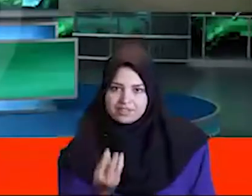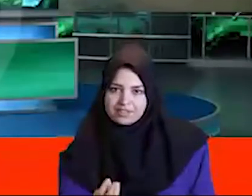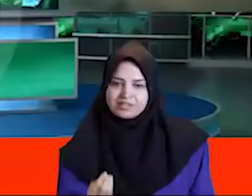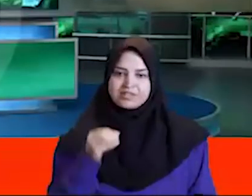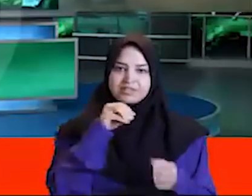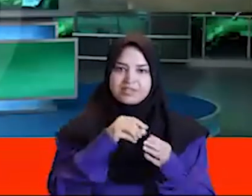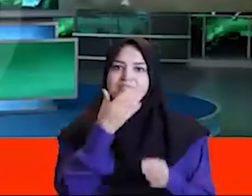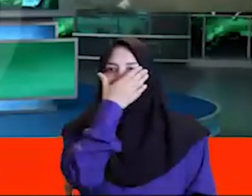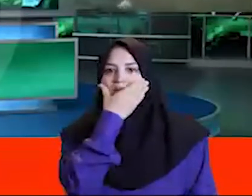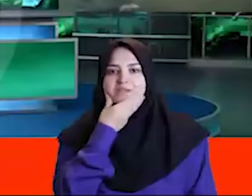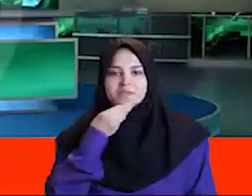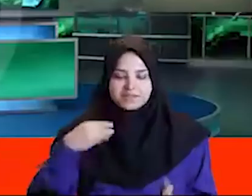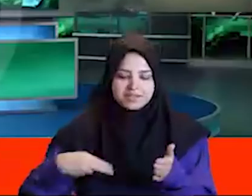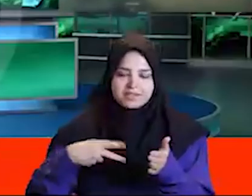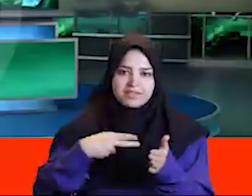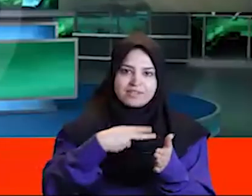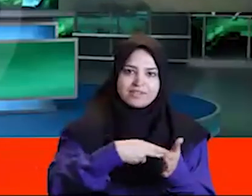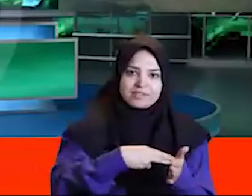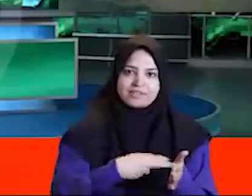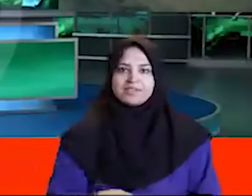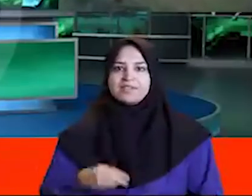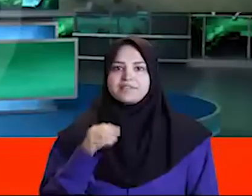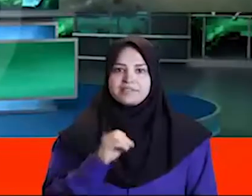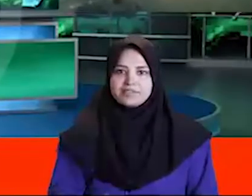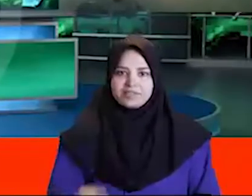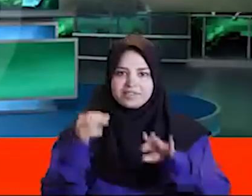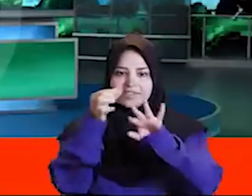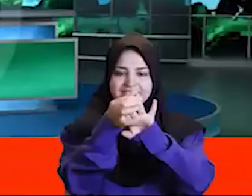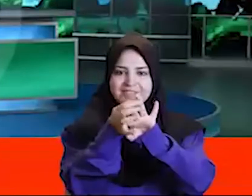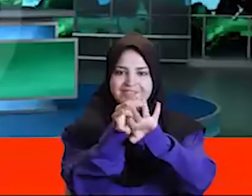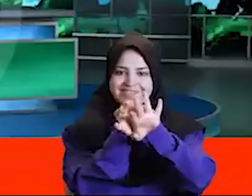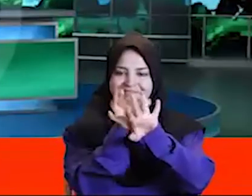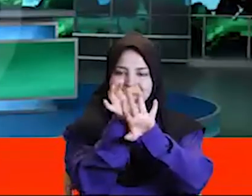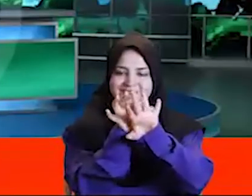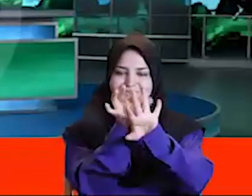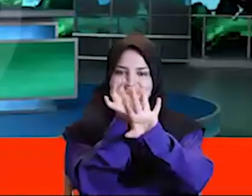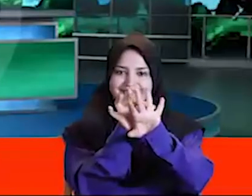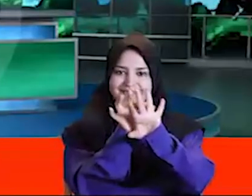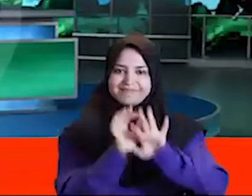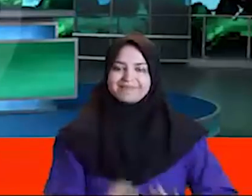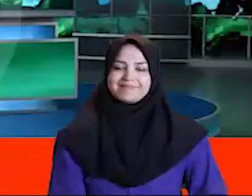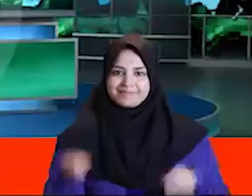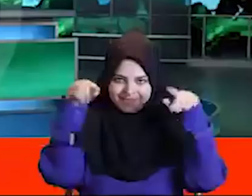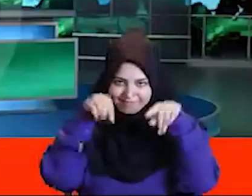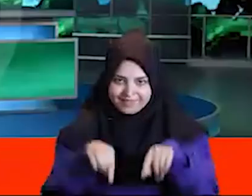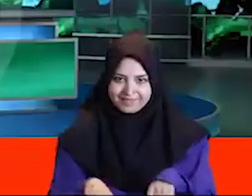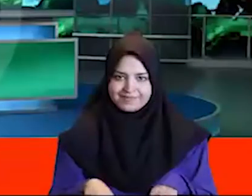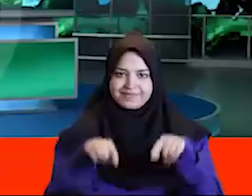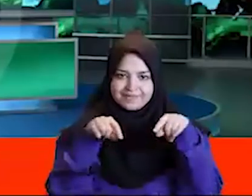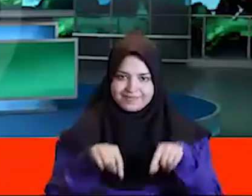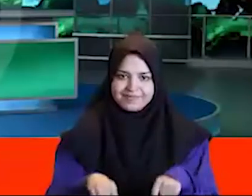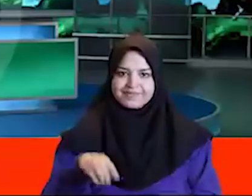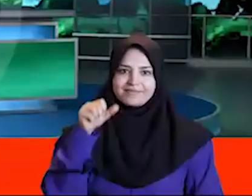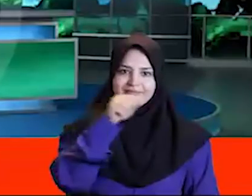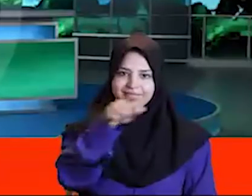موثق برادران سانسورچی نیز تحریک گشته و دچار ازدواج شدند. بدین